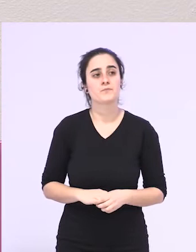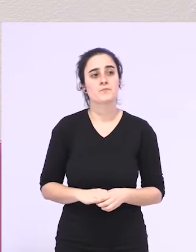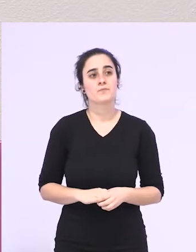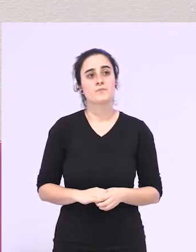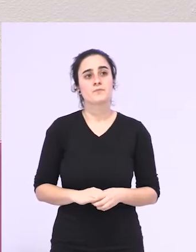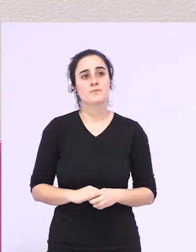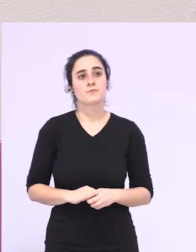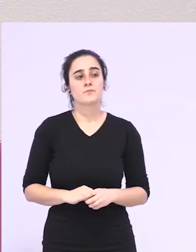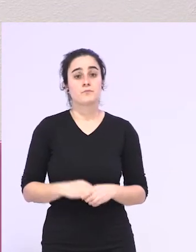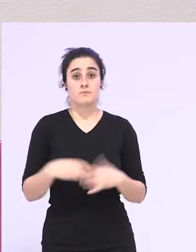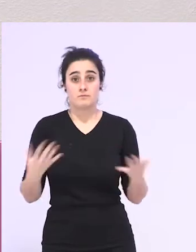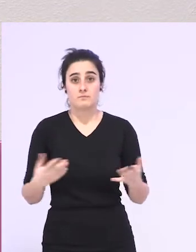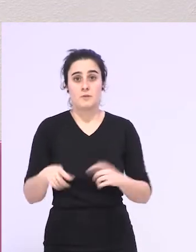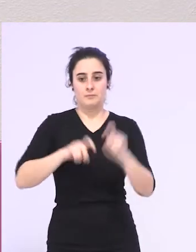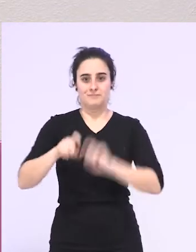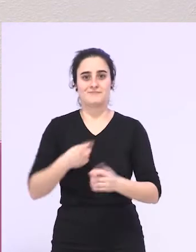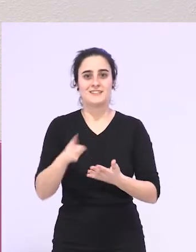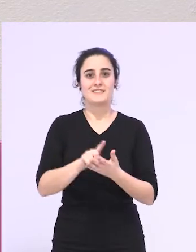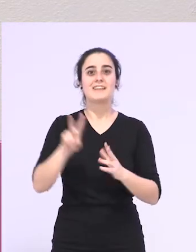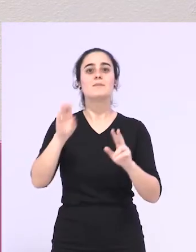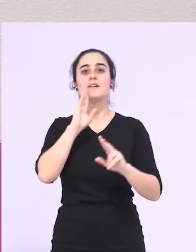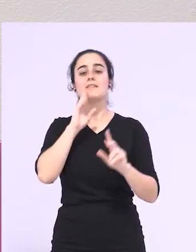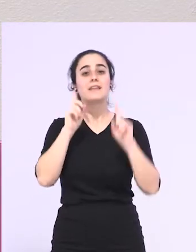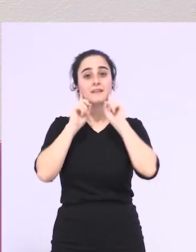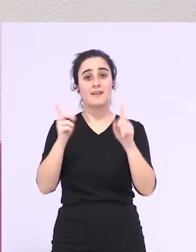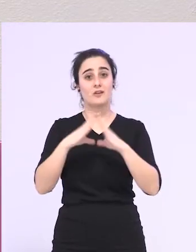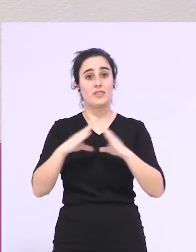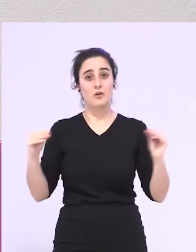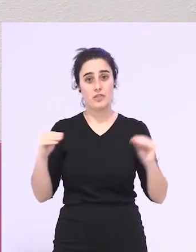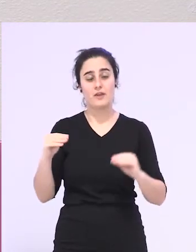Ba, kontua da, berriro bueltatuz, Andaluziako kasu hartara,